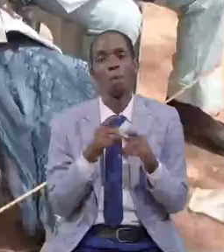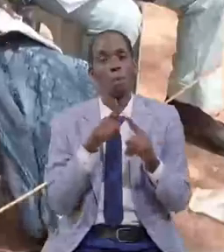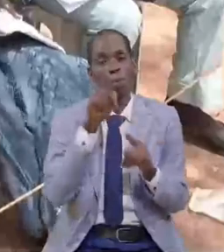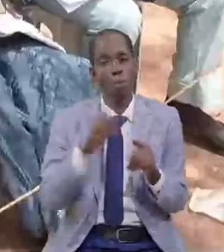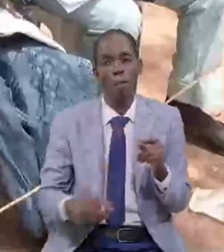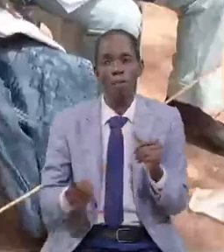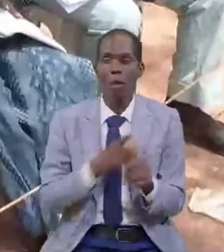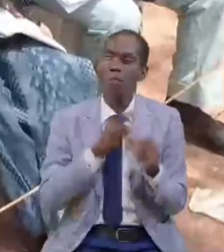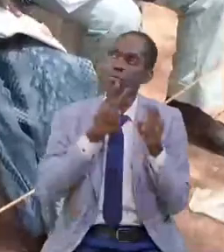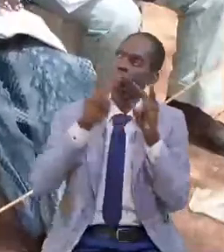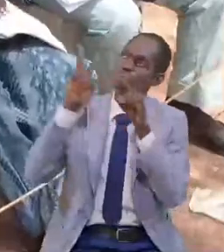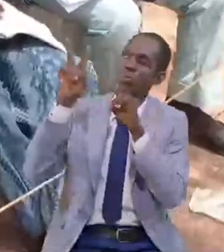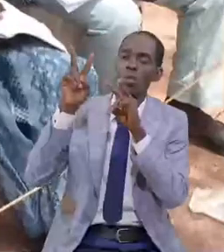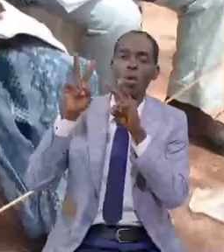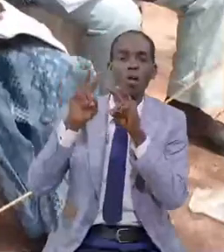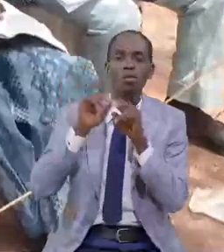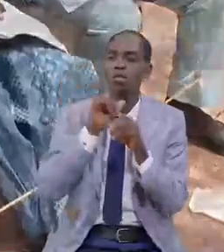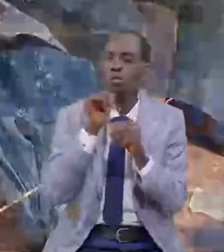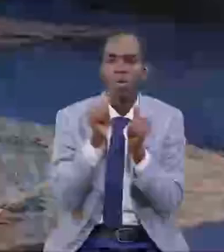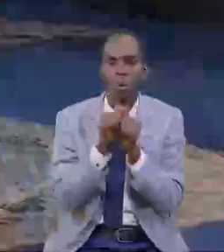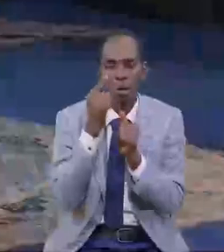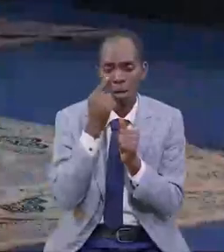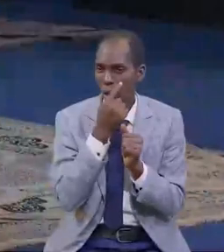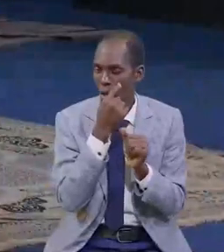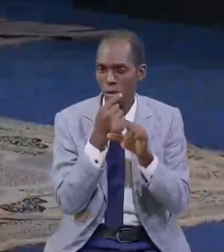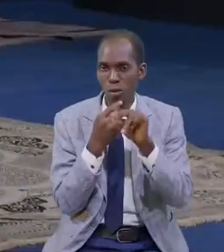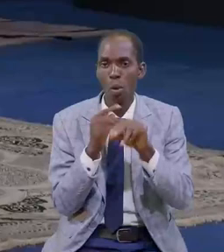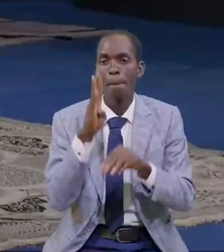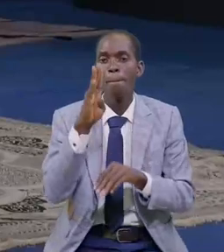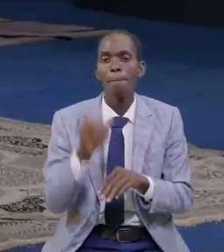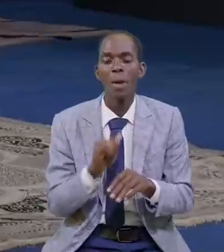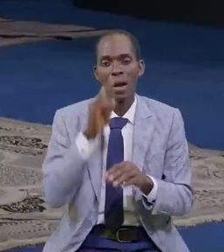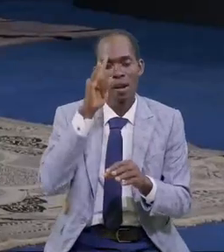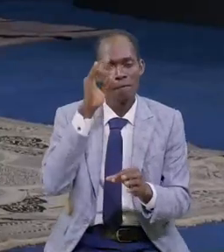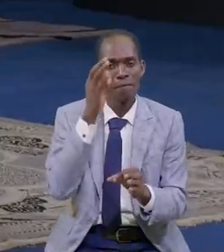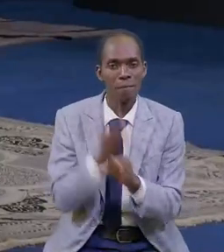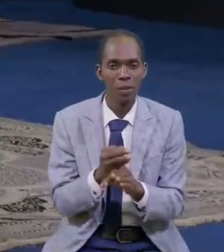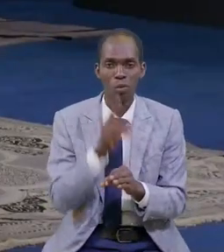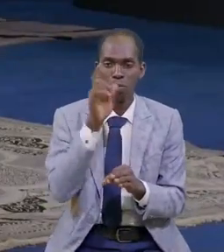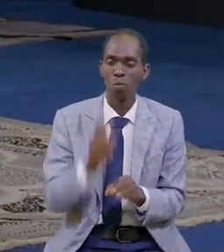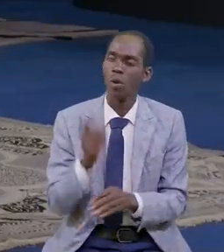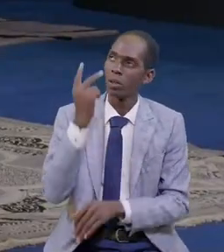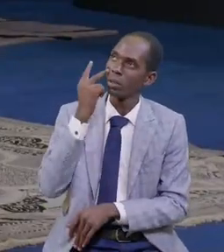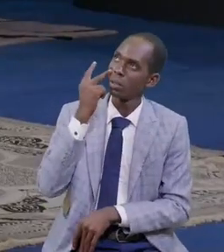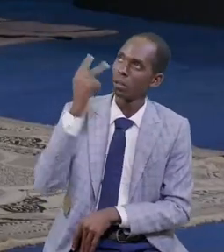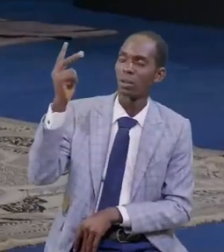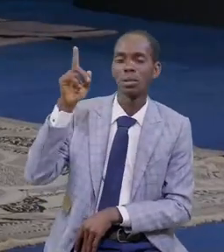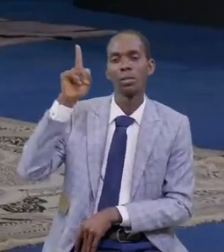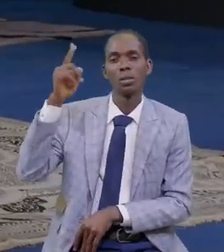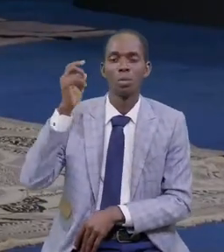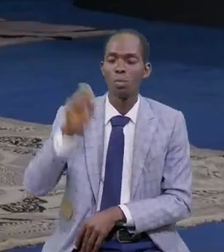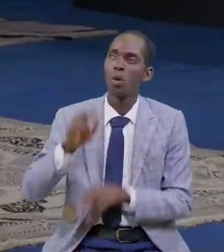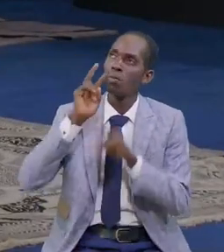regarder vous devez le regarder par la foi vous devez vous concentrrez sur lui devez le contempler